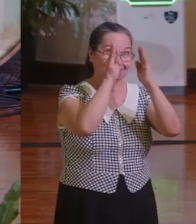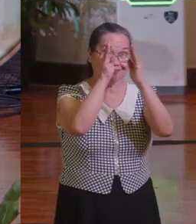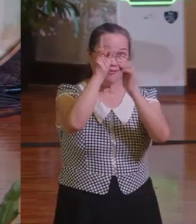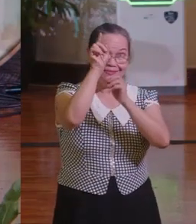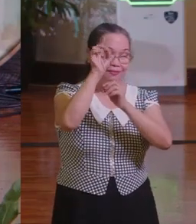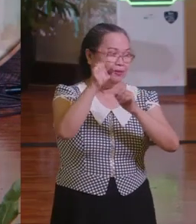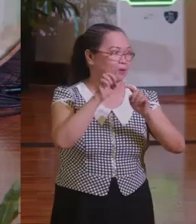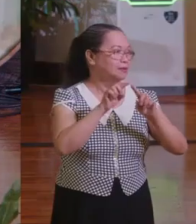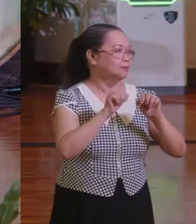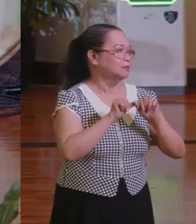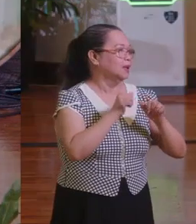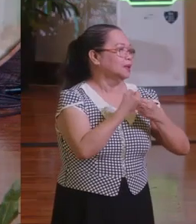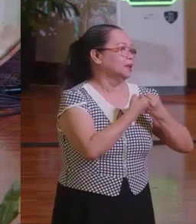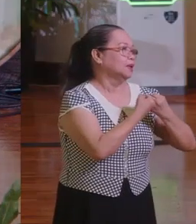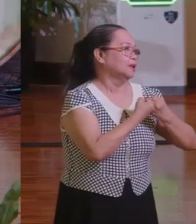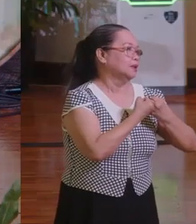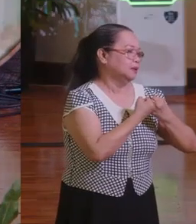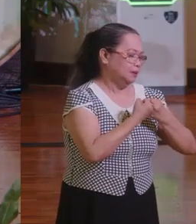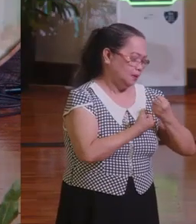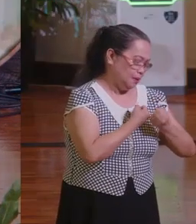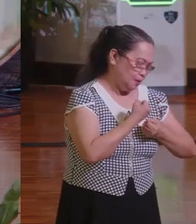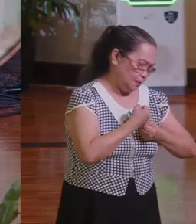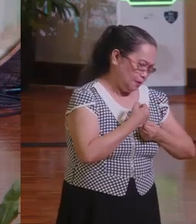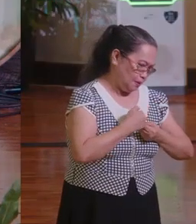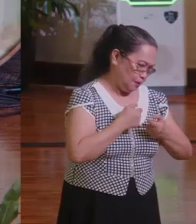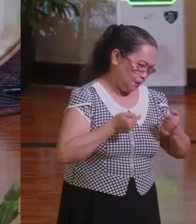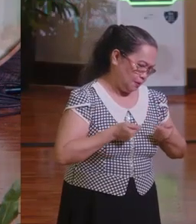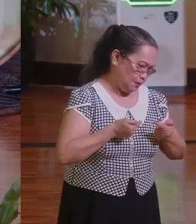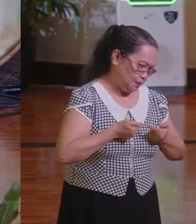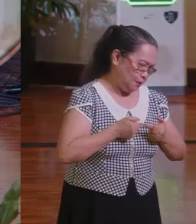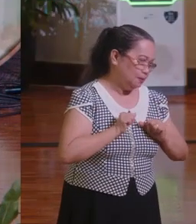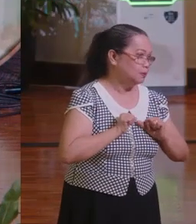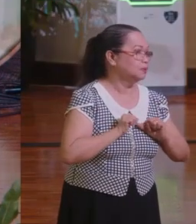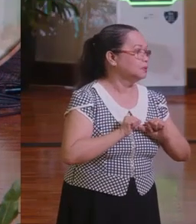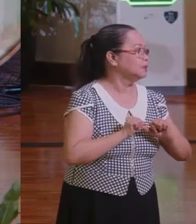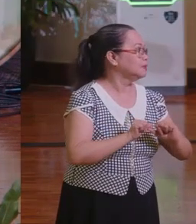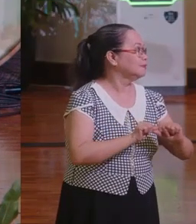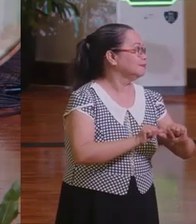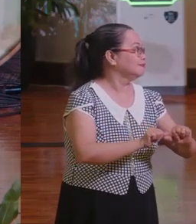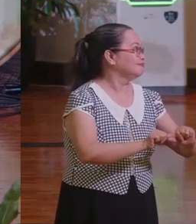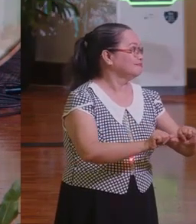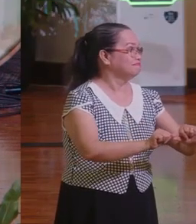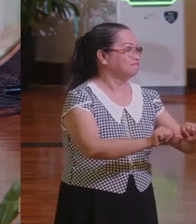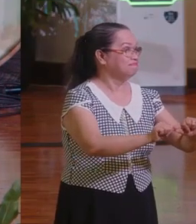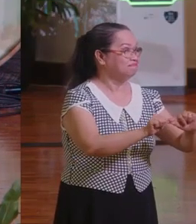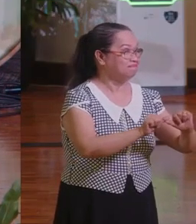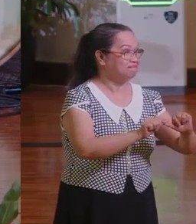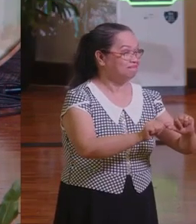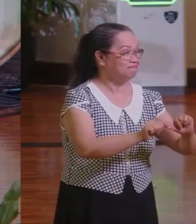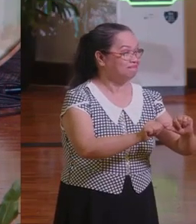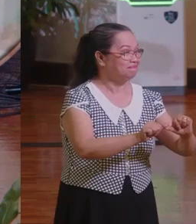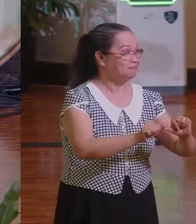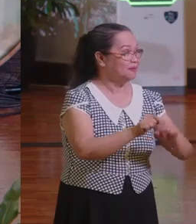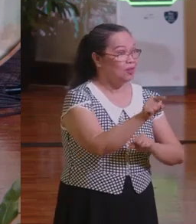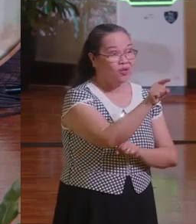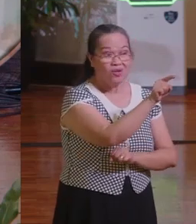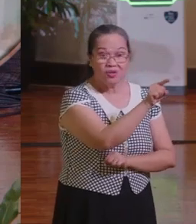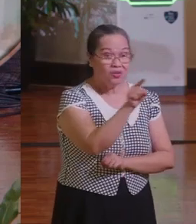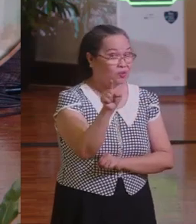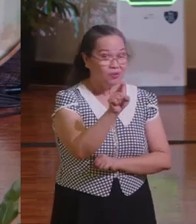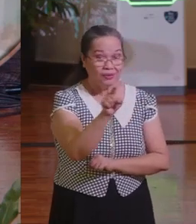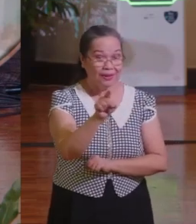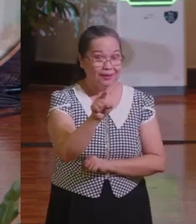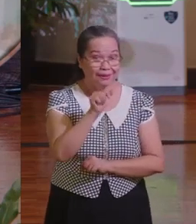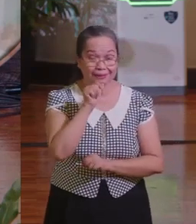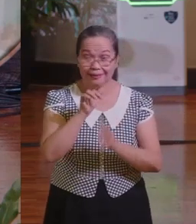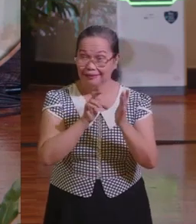po ay nagsistruggle sa kanyang sinful nature. Ngayon, katulad na sinabi ko kanina, hindi nyo kailangan basahin nyo sa